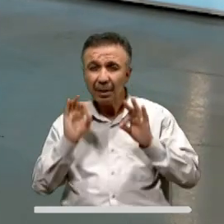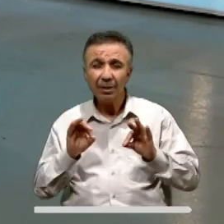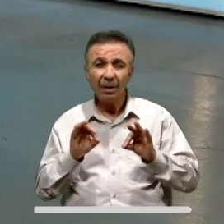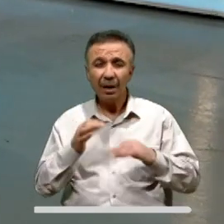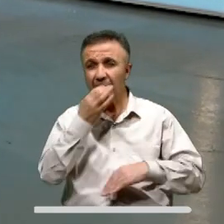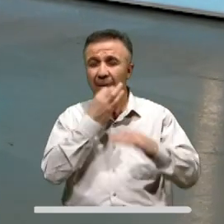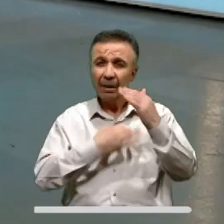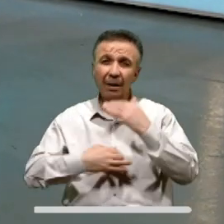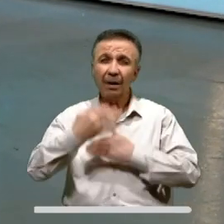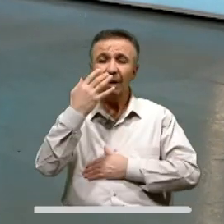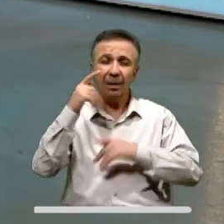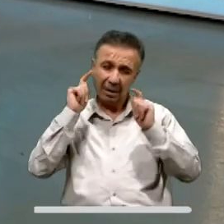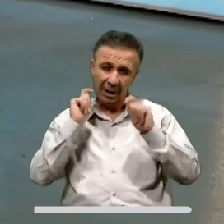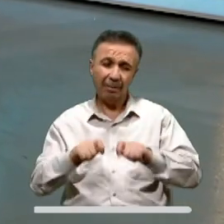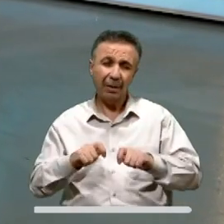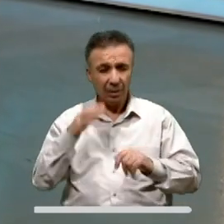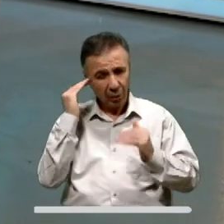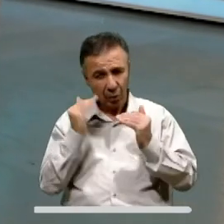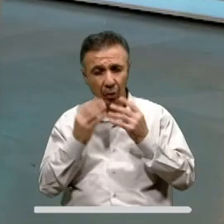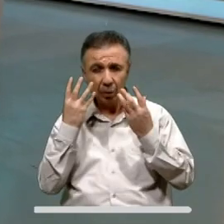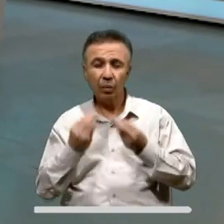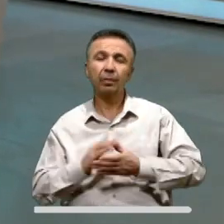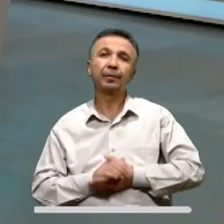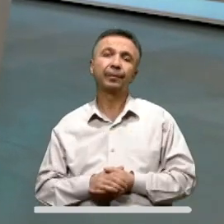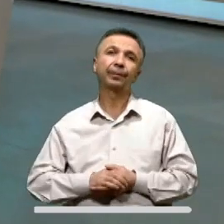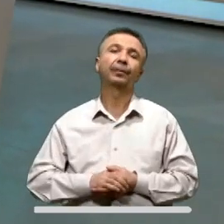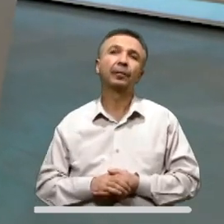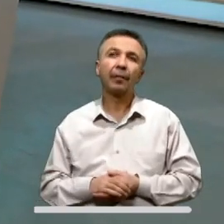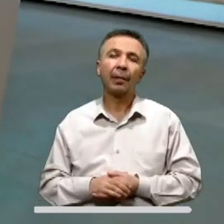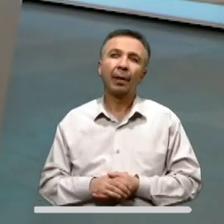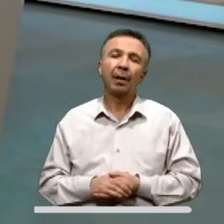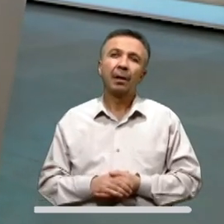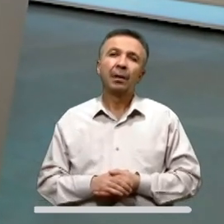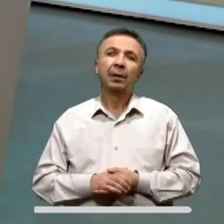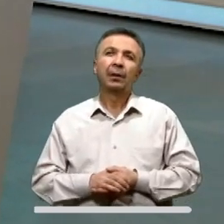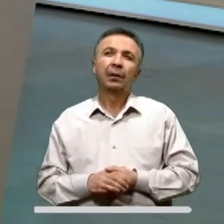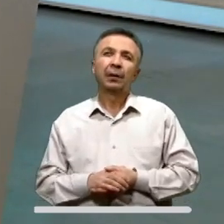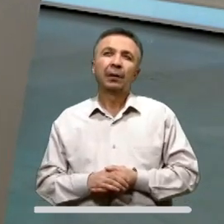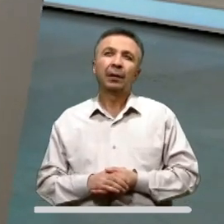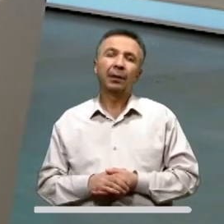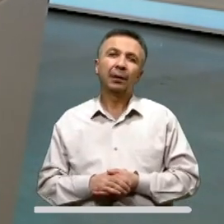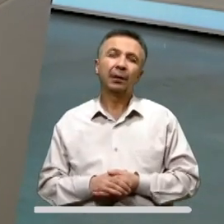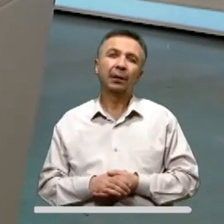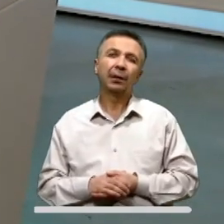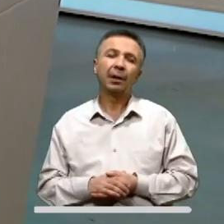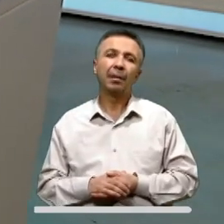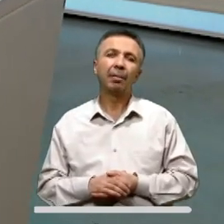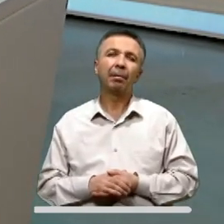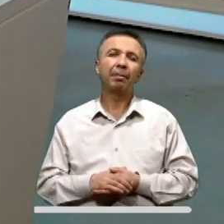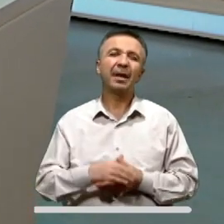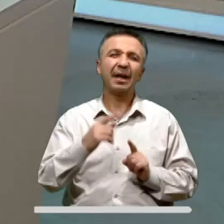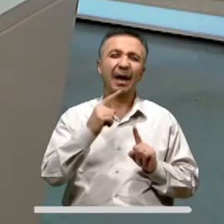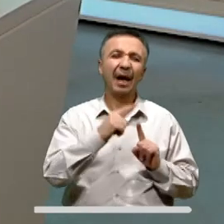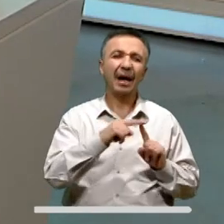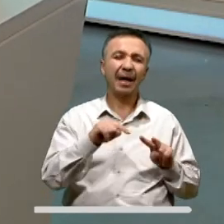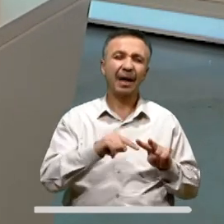şekilde niyetini yapması doğru olur. Eyvallah. Muhtemeldir ki bir Enderun teravih